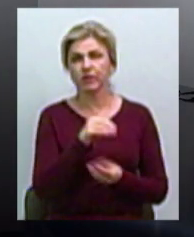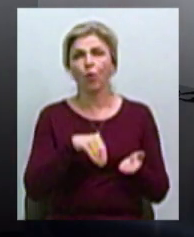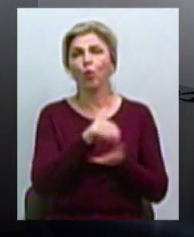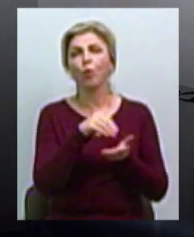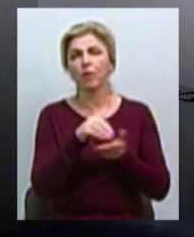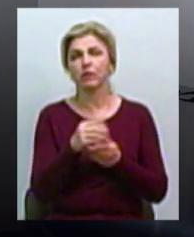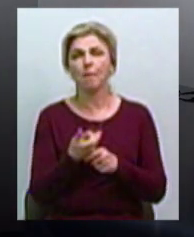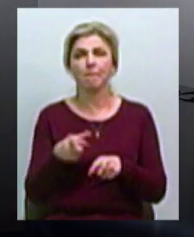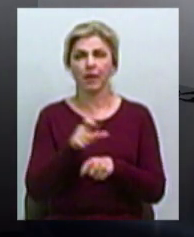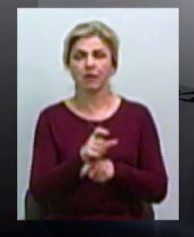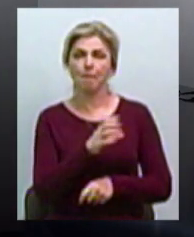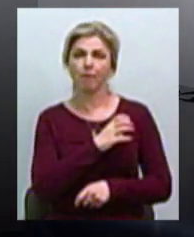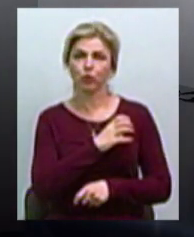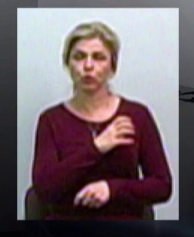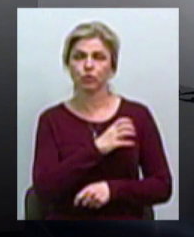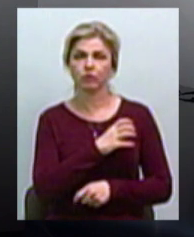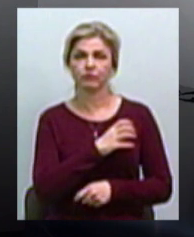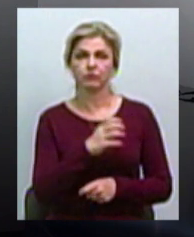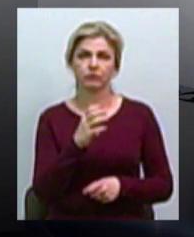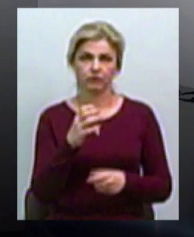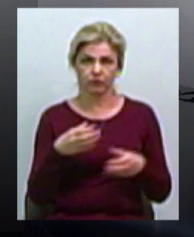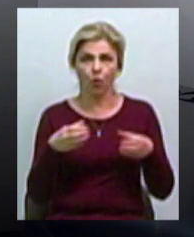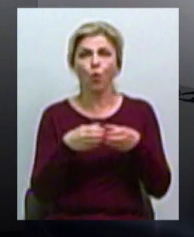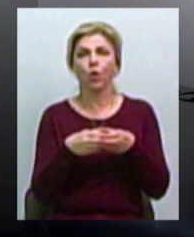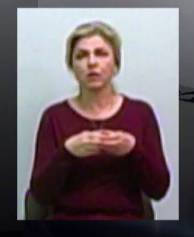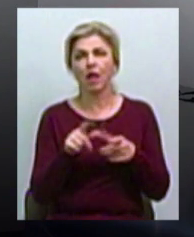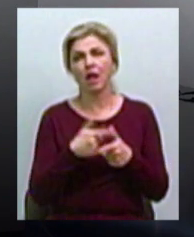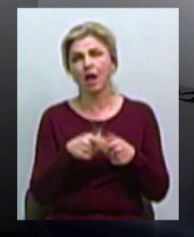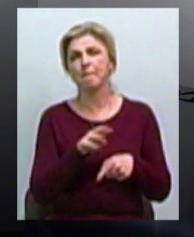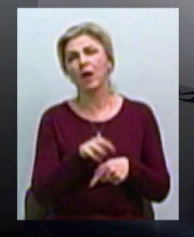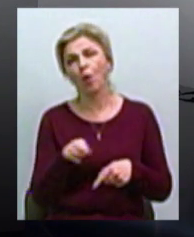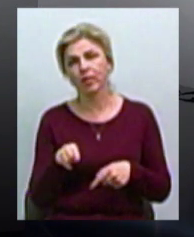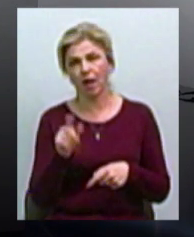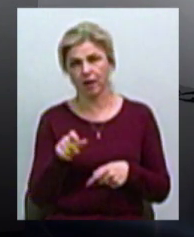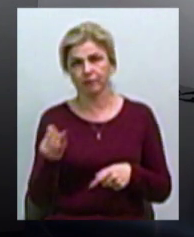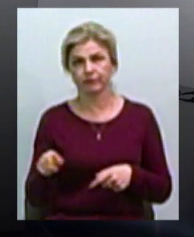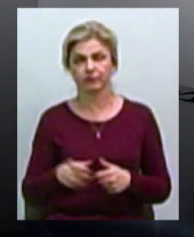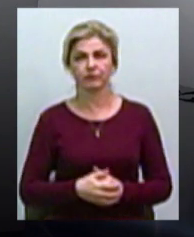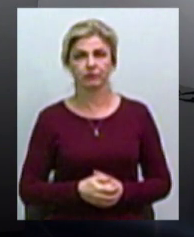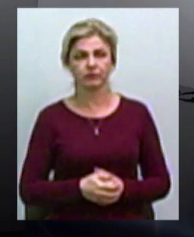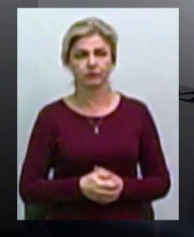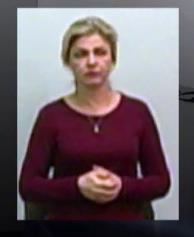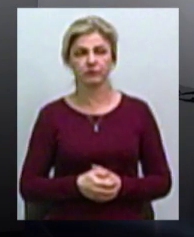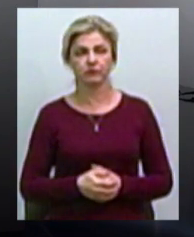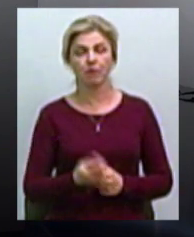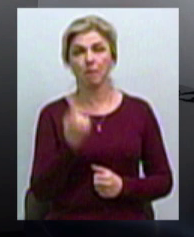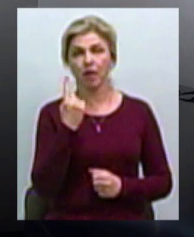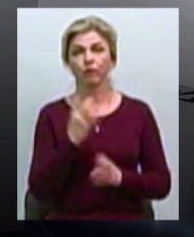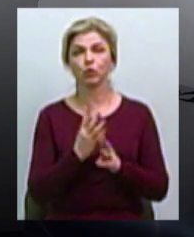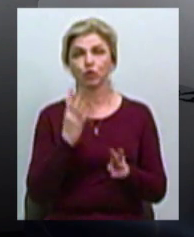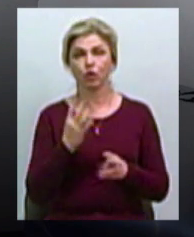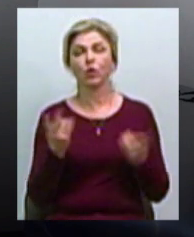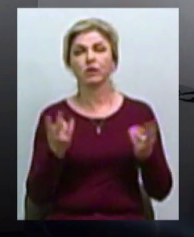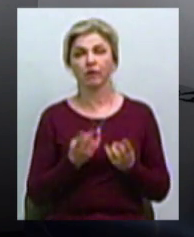більш потужні холдинги або мільйонери-мільярдери. Що ви з цього приводу думаєте? В першу чергу